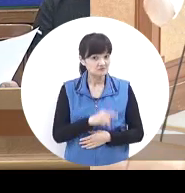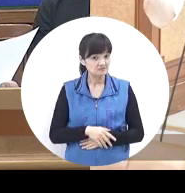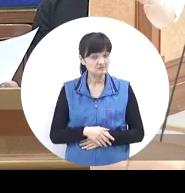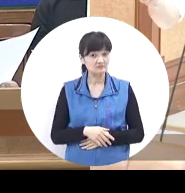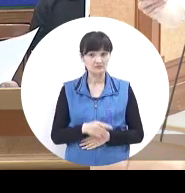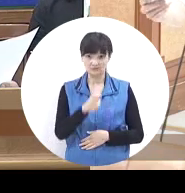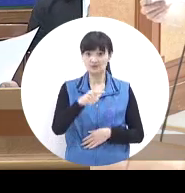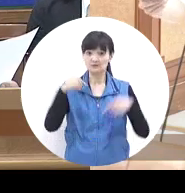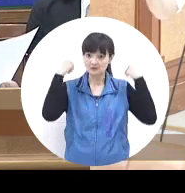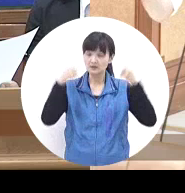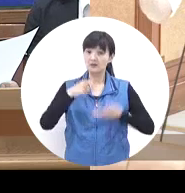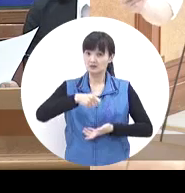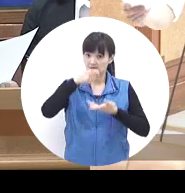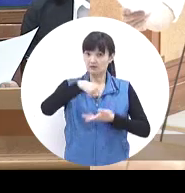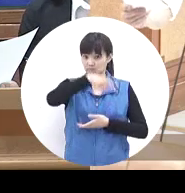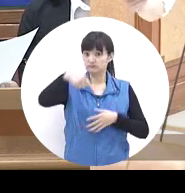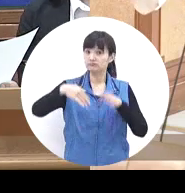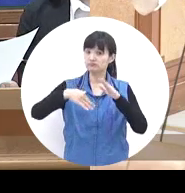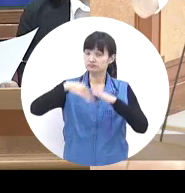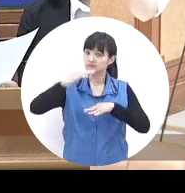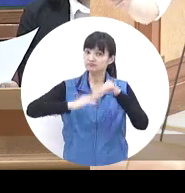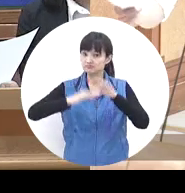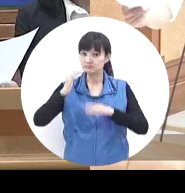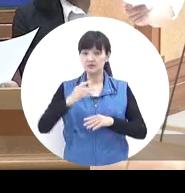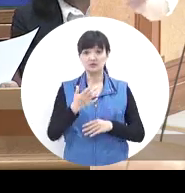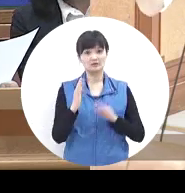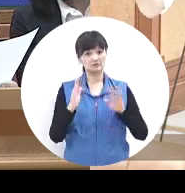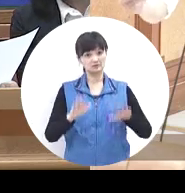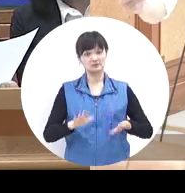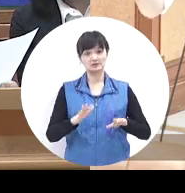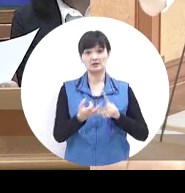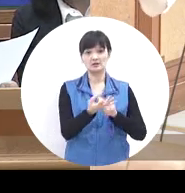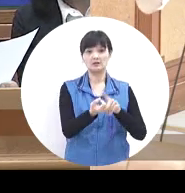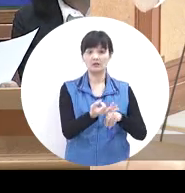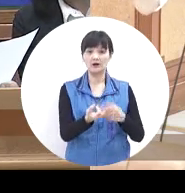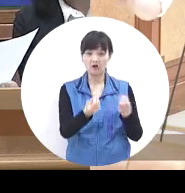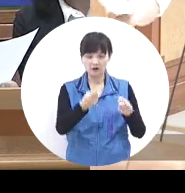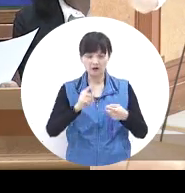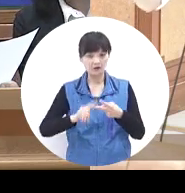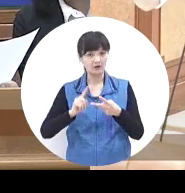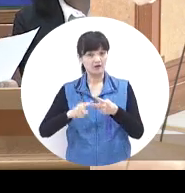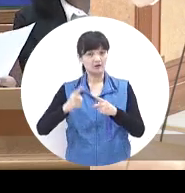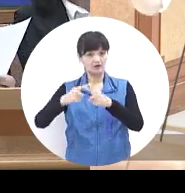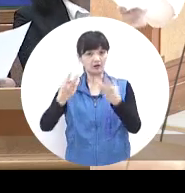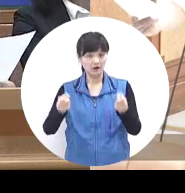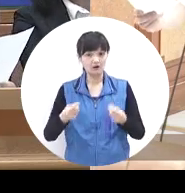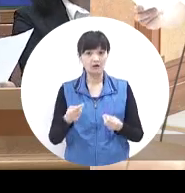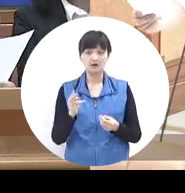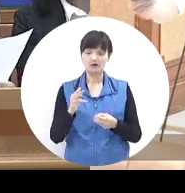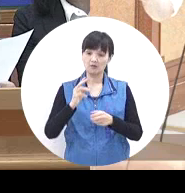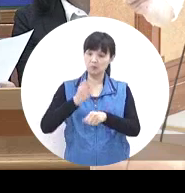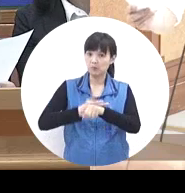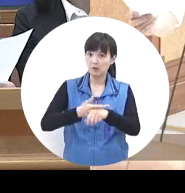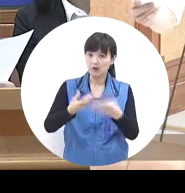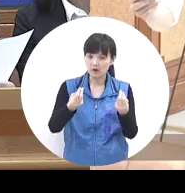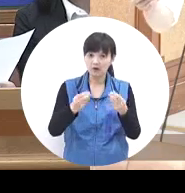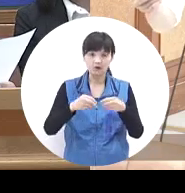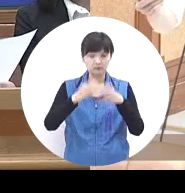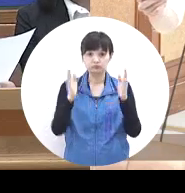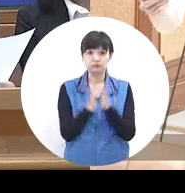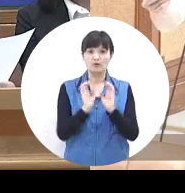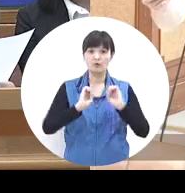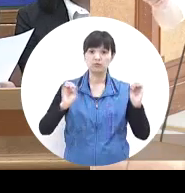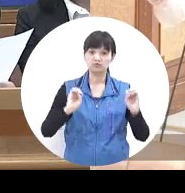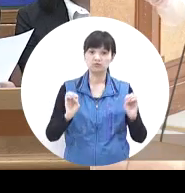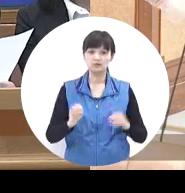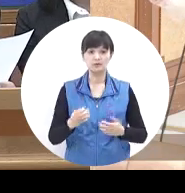目前你只有预算，你没有将军，你也没有士兵，甚至连作战的计划、作战的方略都没有。市长，请问如